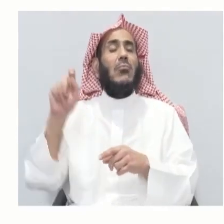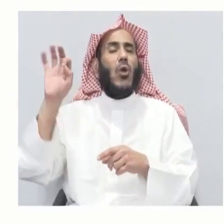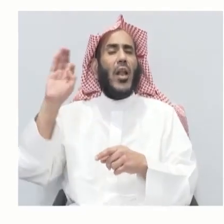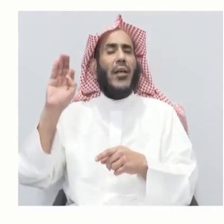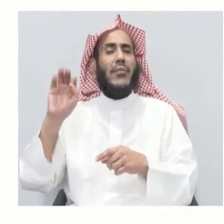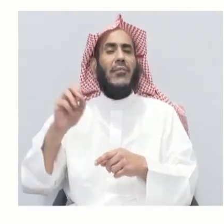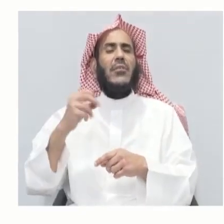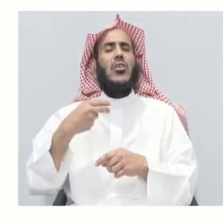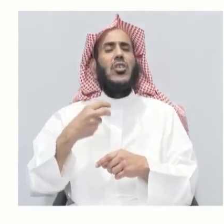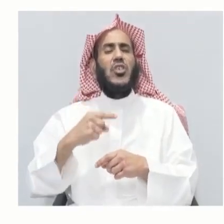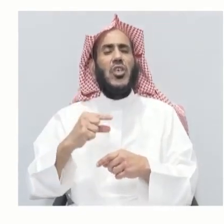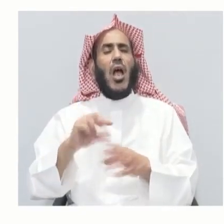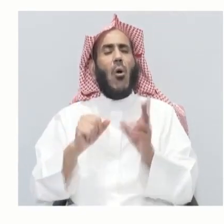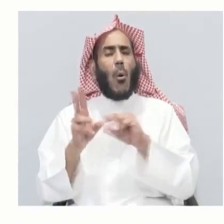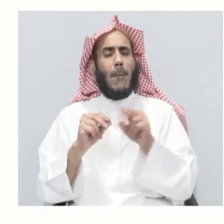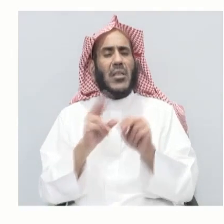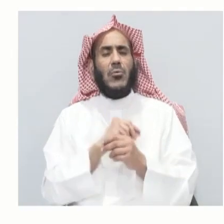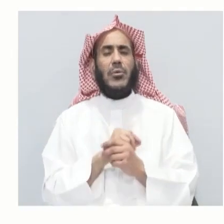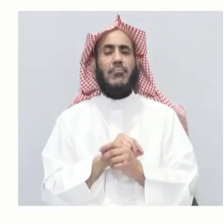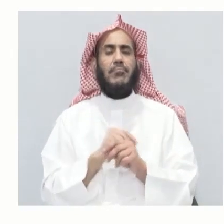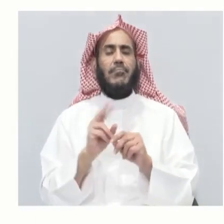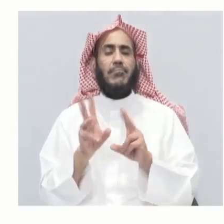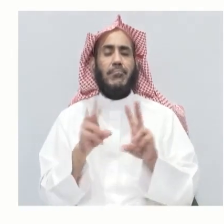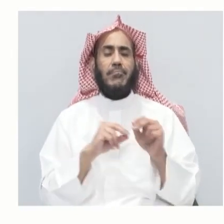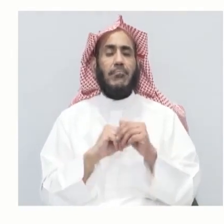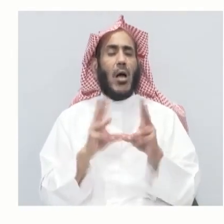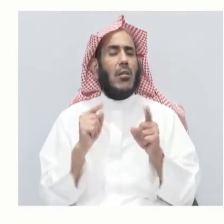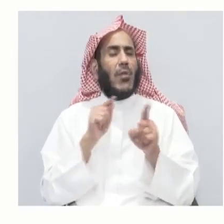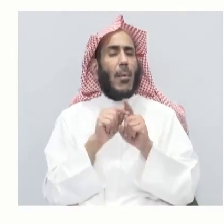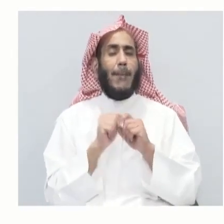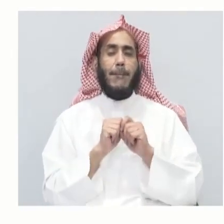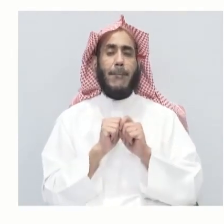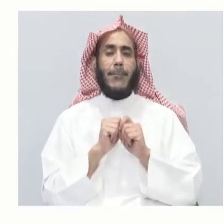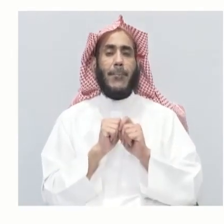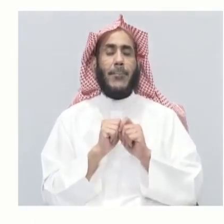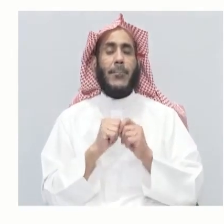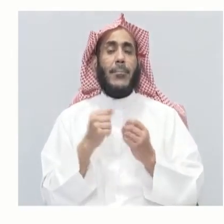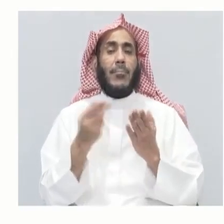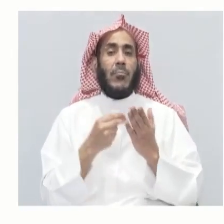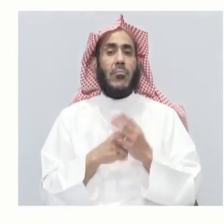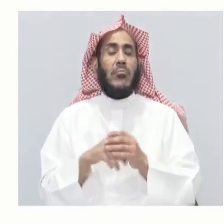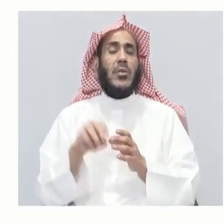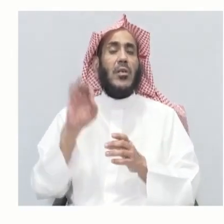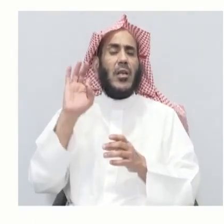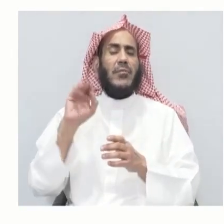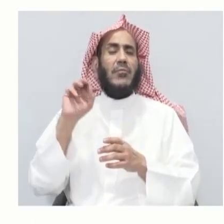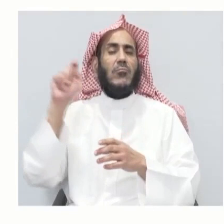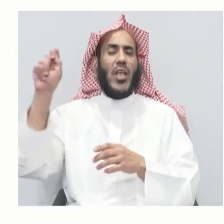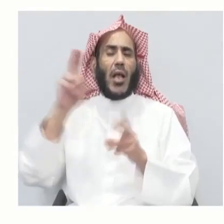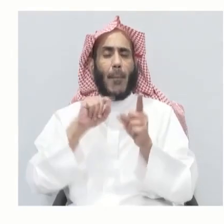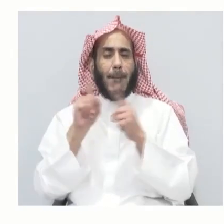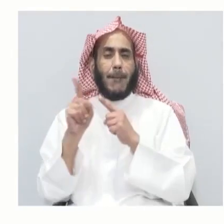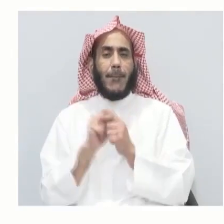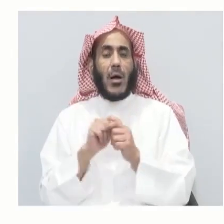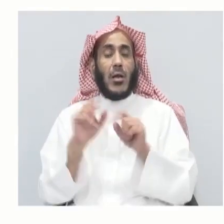فاستطعت انهما متساويتان طيب اهدف الى ماذا الى ان اكتب ان الاف تي كما تراها